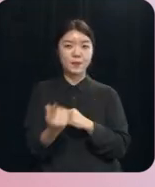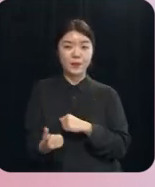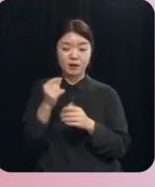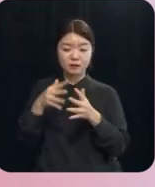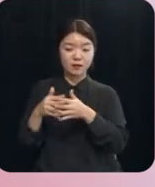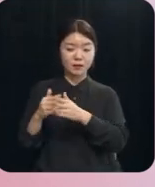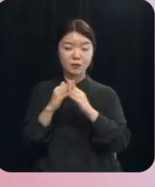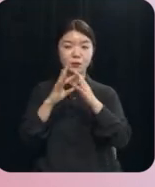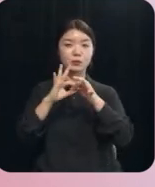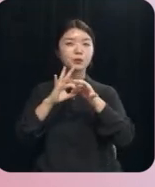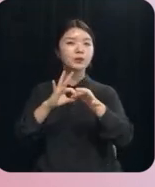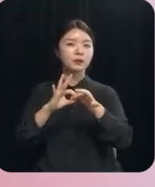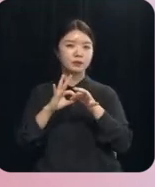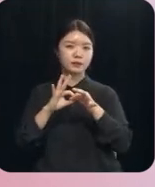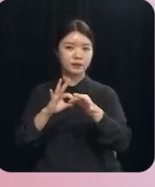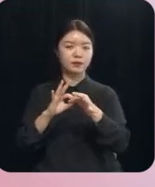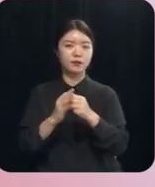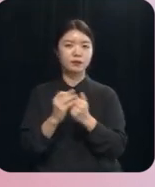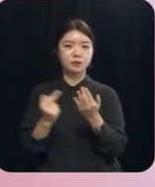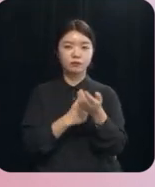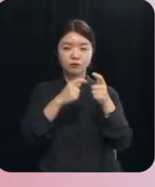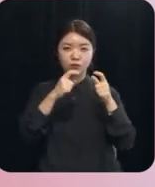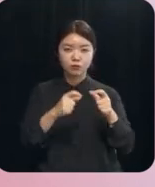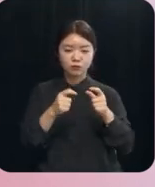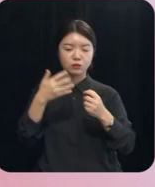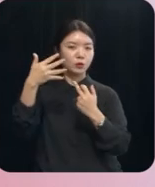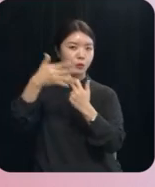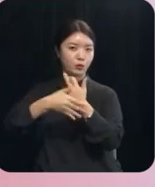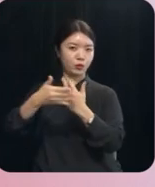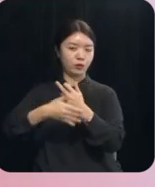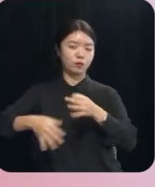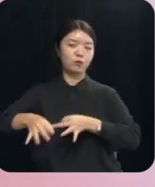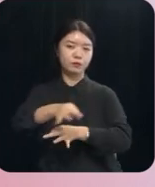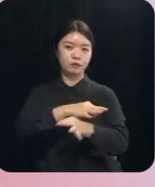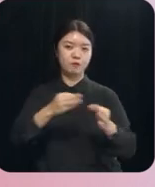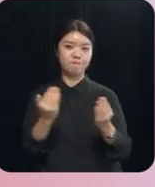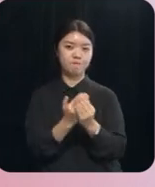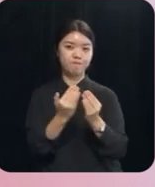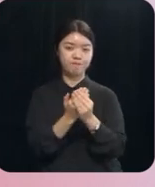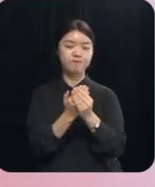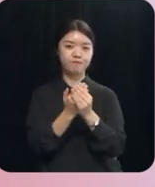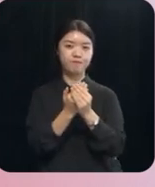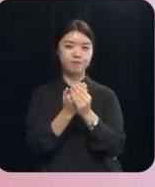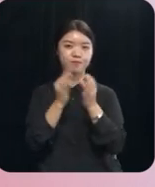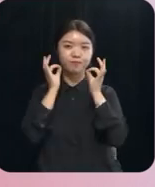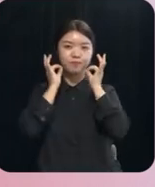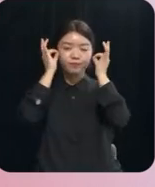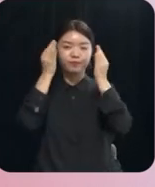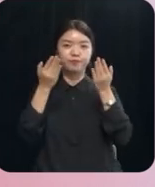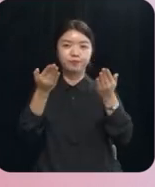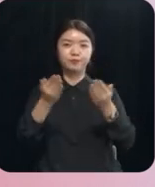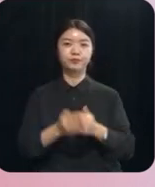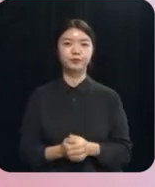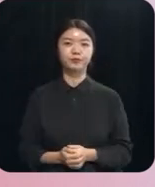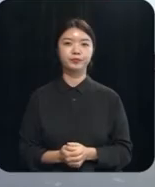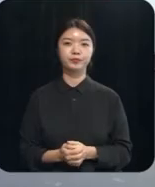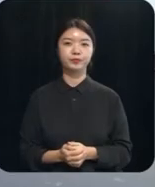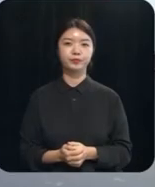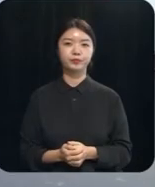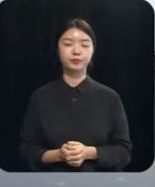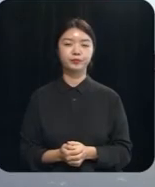착공을 통해서 제주도의 서귀포의 경제에 활력을 불어넣도록 하겠습니다.